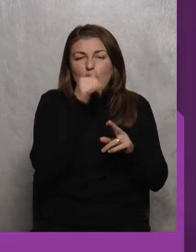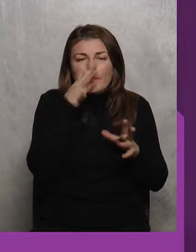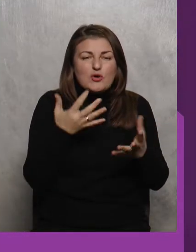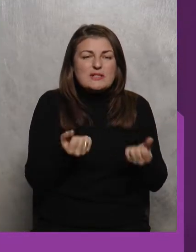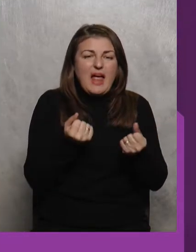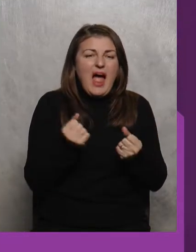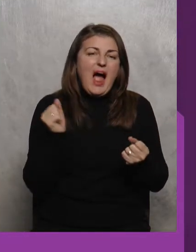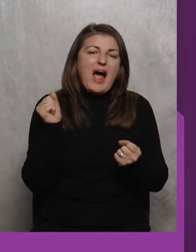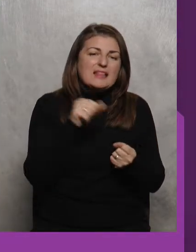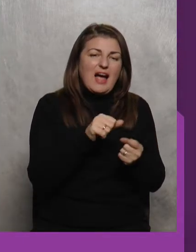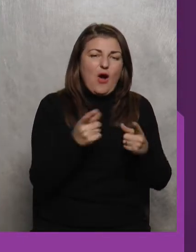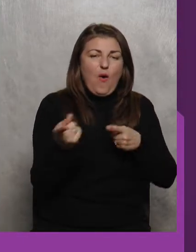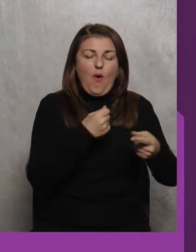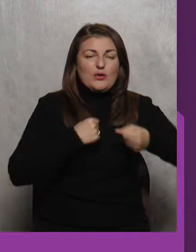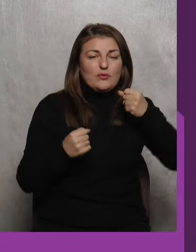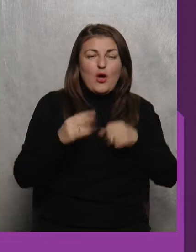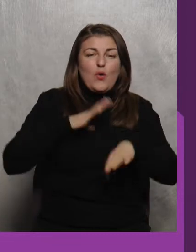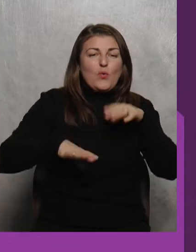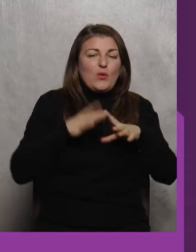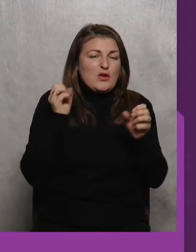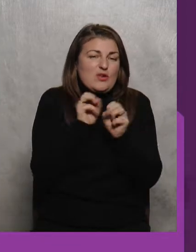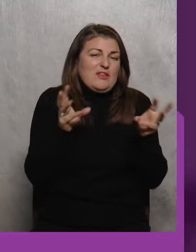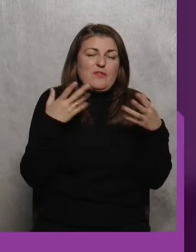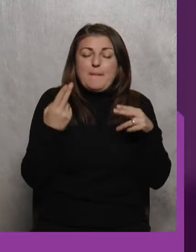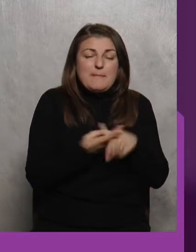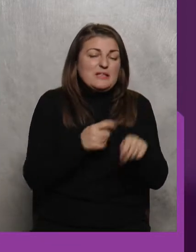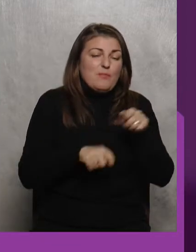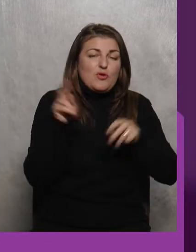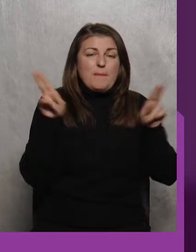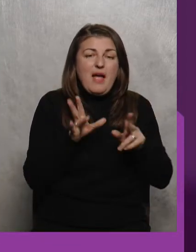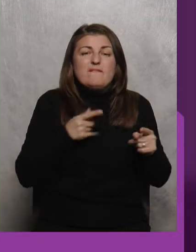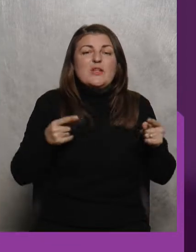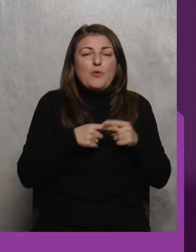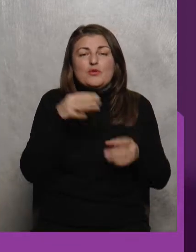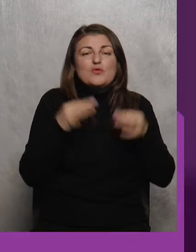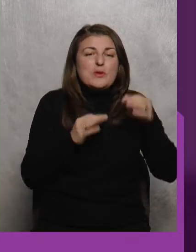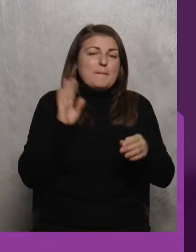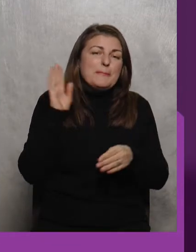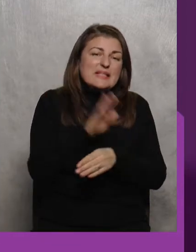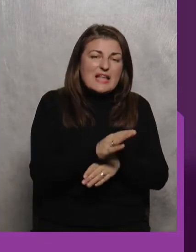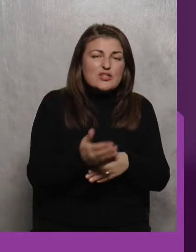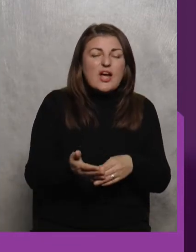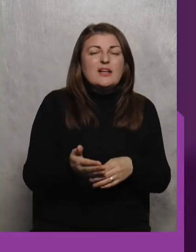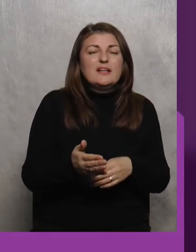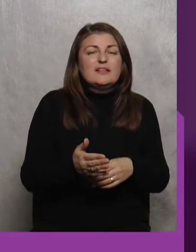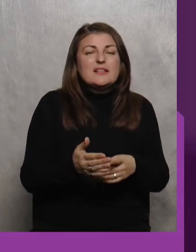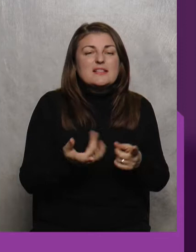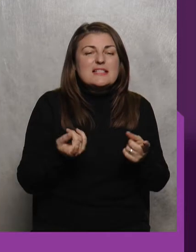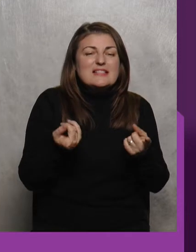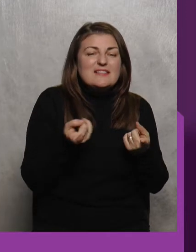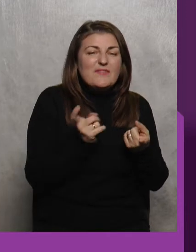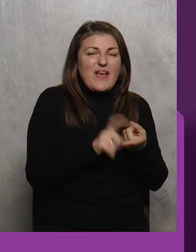стримати атаку один одного, розриваються руки без порушення правил, відповідно, судді призначають